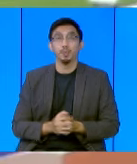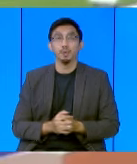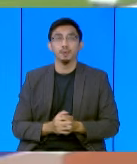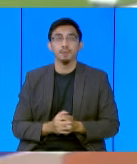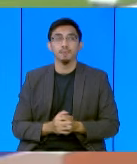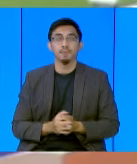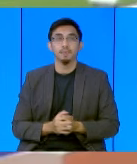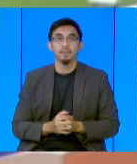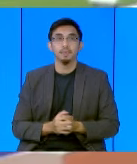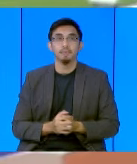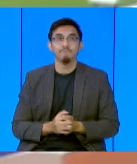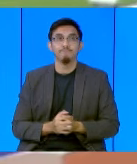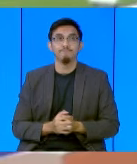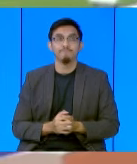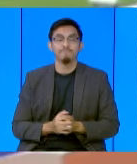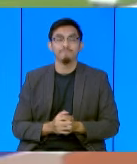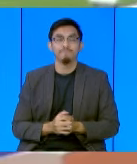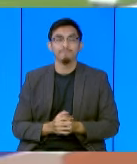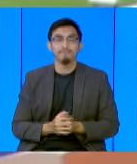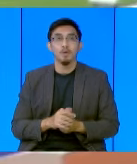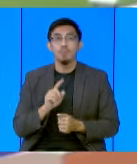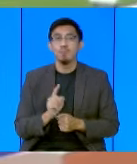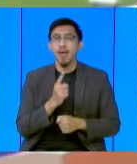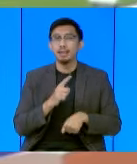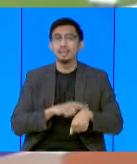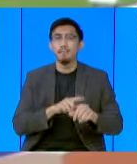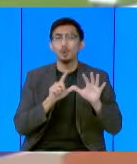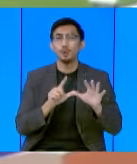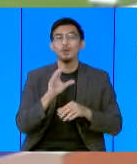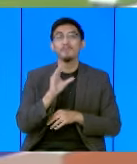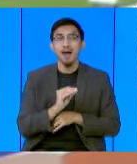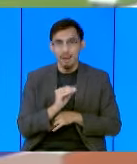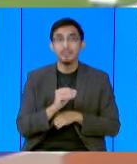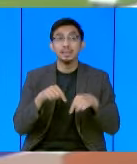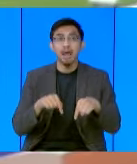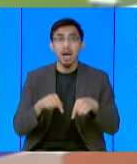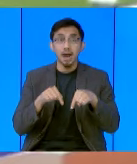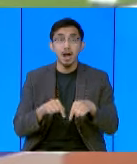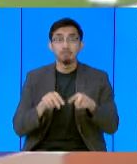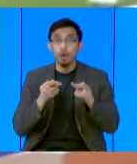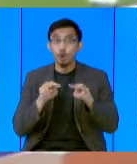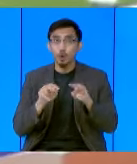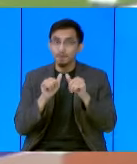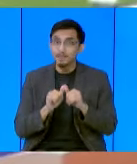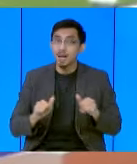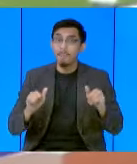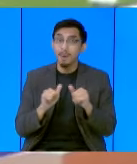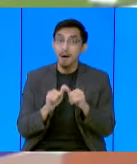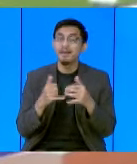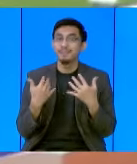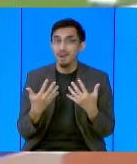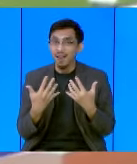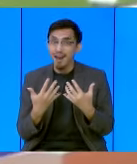melawan Selangor FC di jam 19.00. Dan nanti mari kita saksikan secara bersama-sama pemirsa apakah dalam